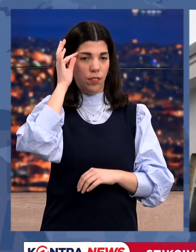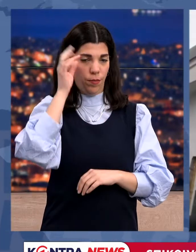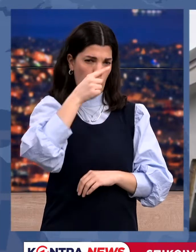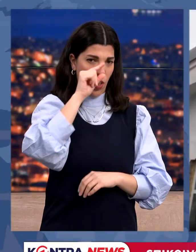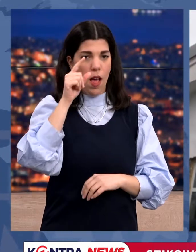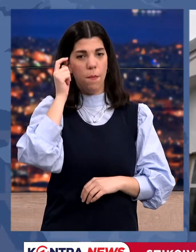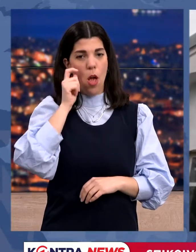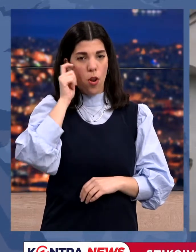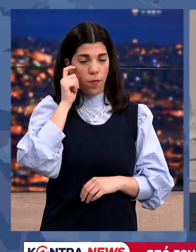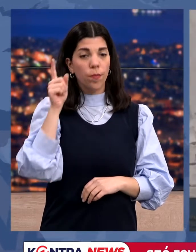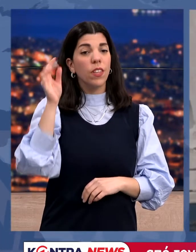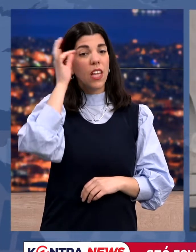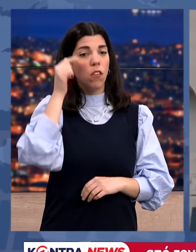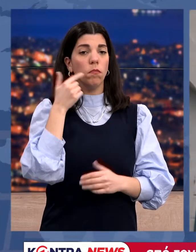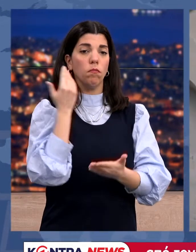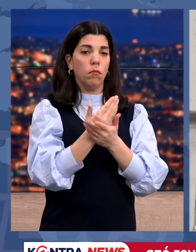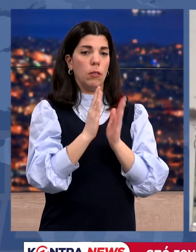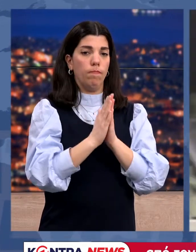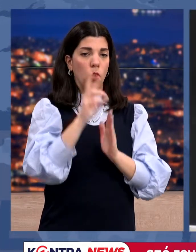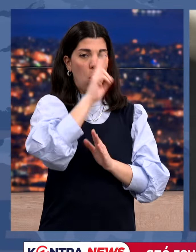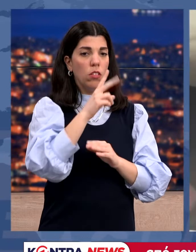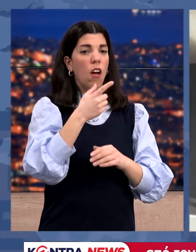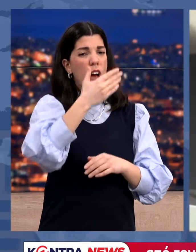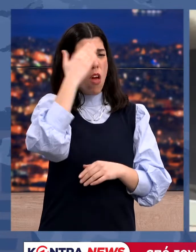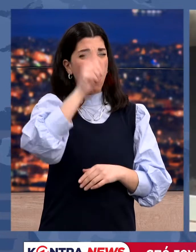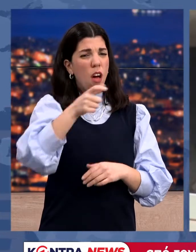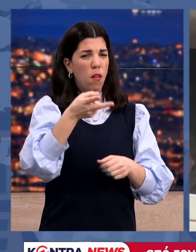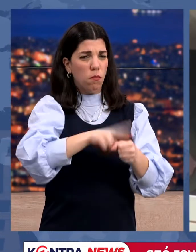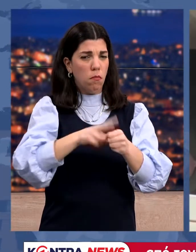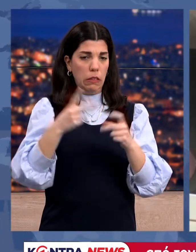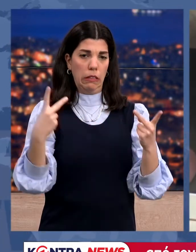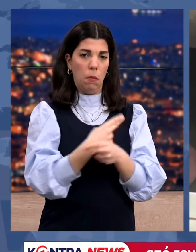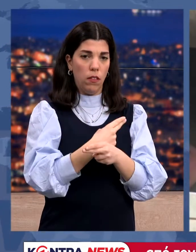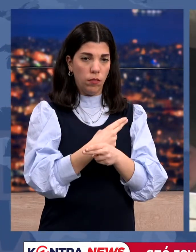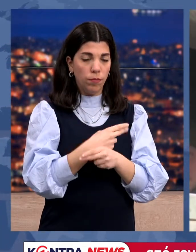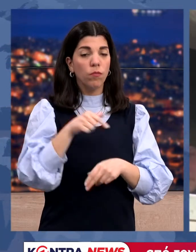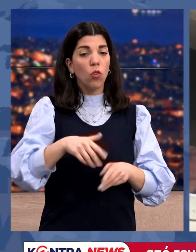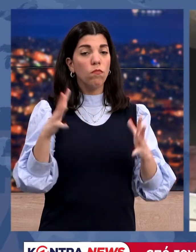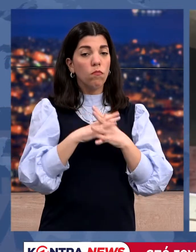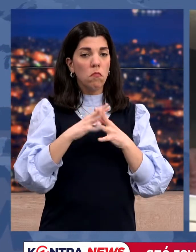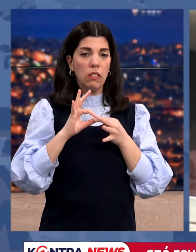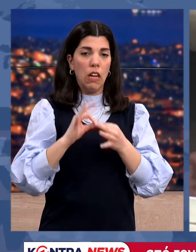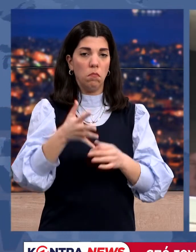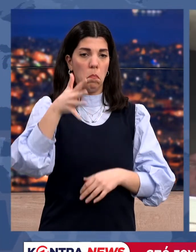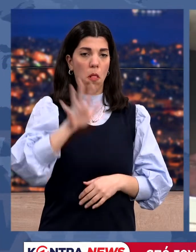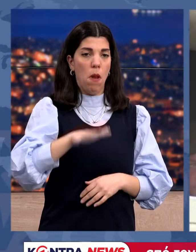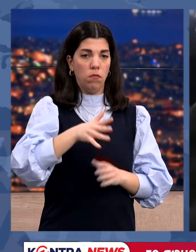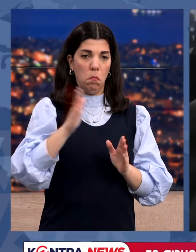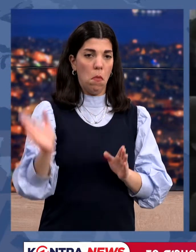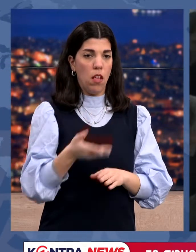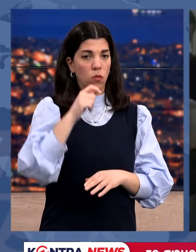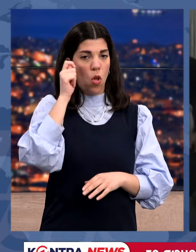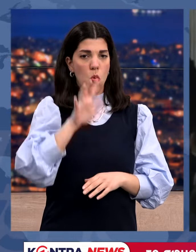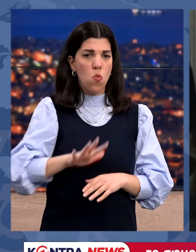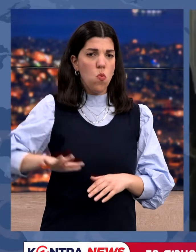macron ο οποίος απαίτησε από τον ρώσο ομόλογό του να σταματήσει να σκοτώνει αμάχους παράλληλα συνεχίζεται για πέμπτη ημέρα το